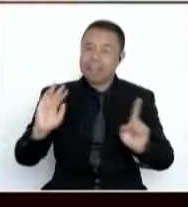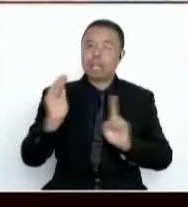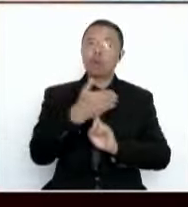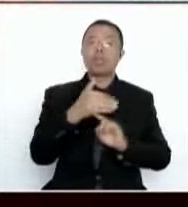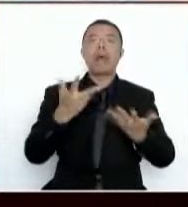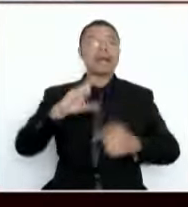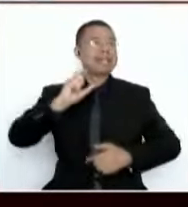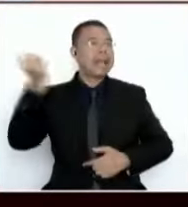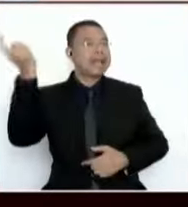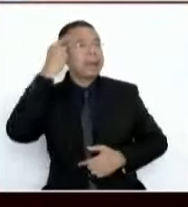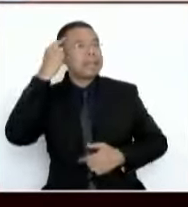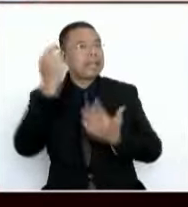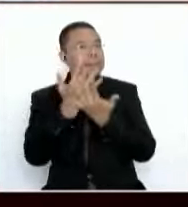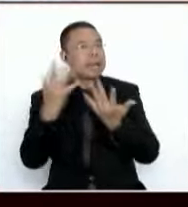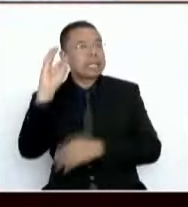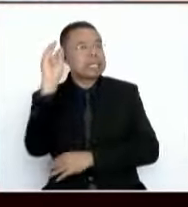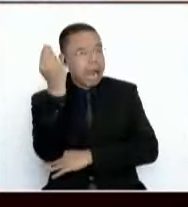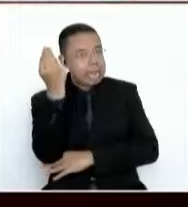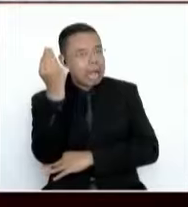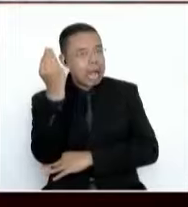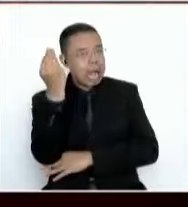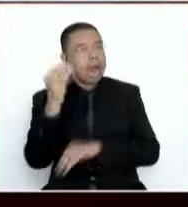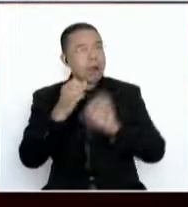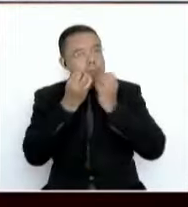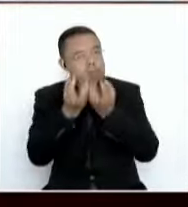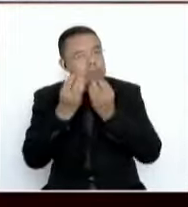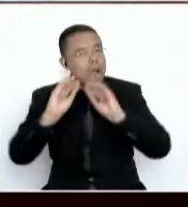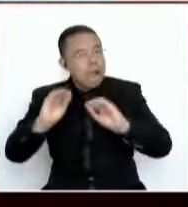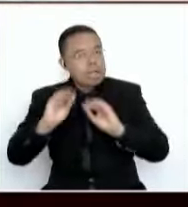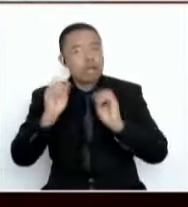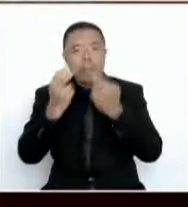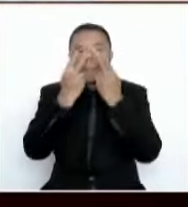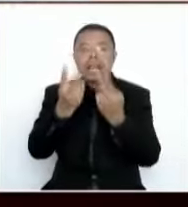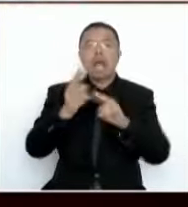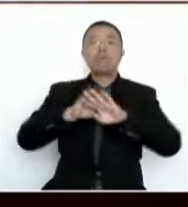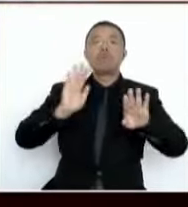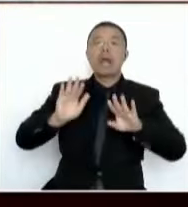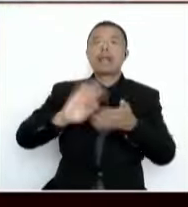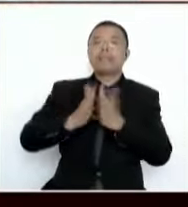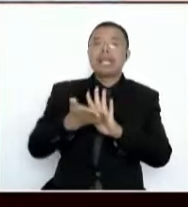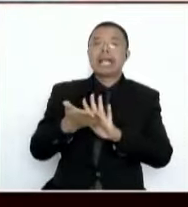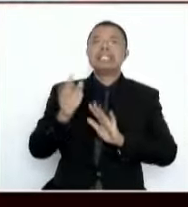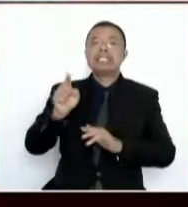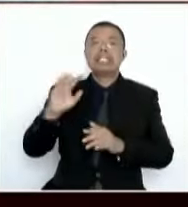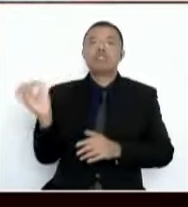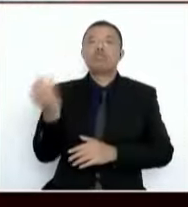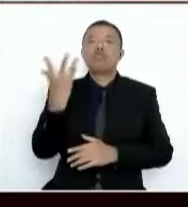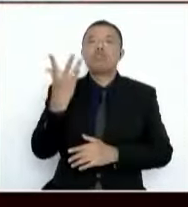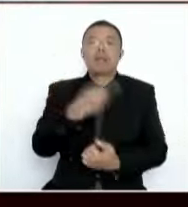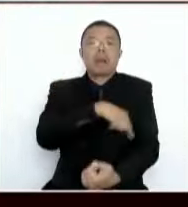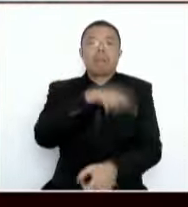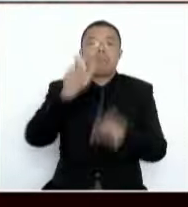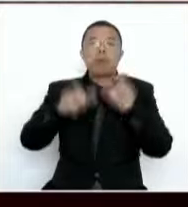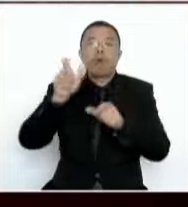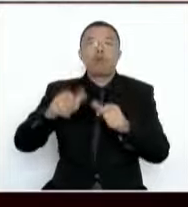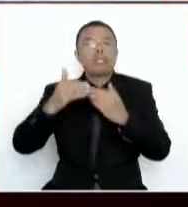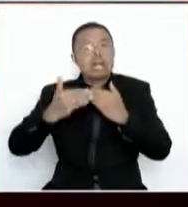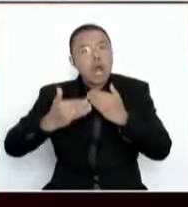yangus ikir masyarakat Jakarta agar dia melihat kebudayaan itu menjadi satu sumber daya manusia yang